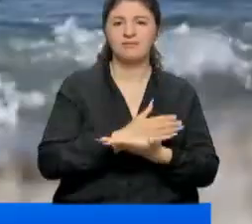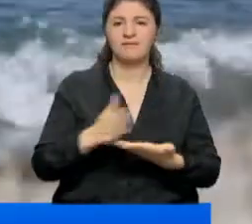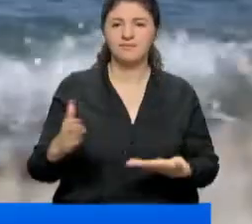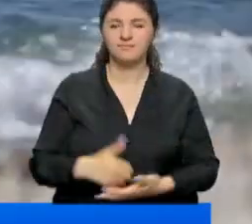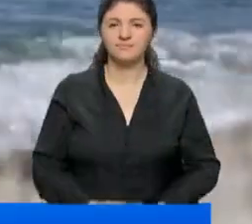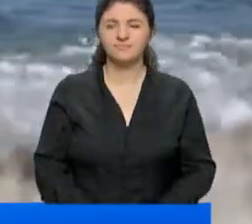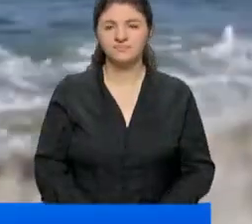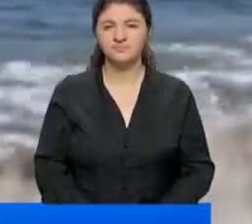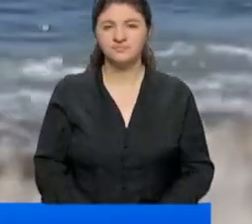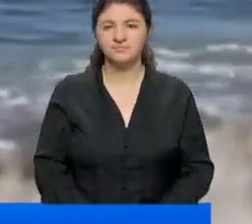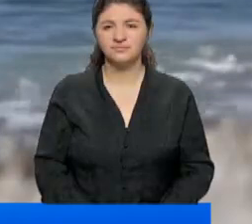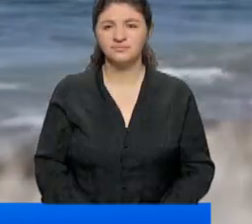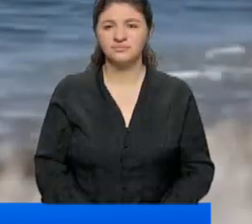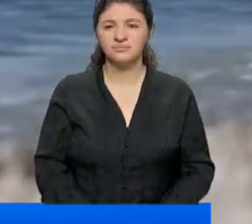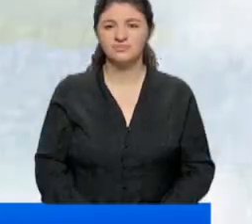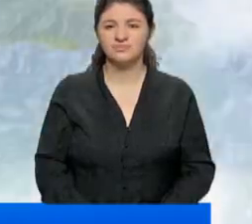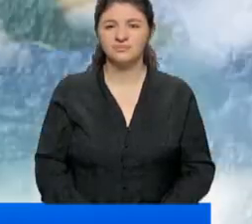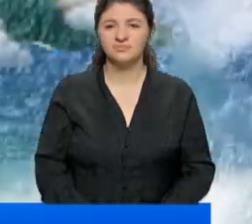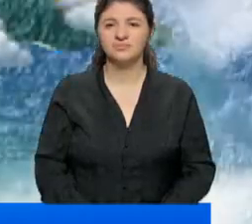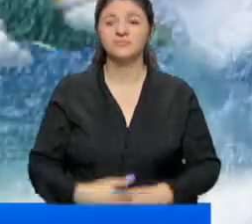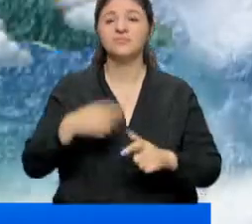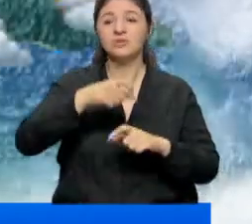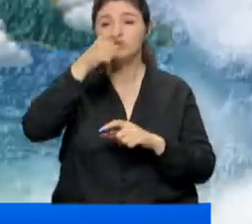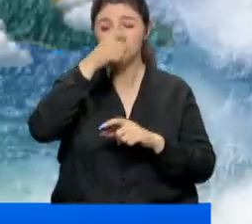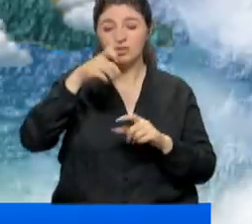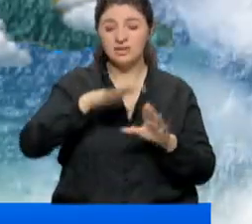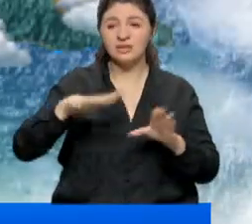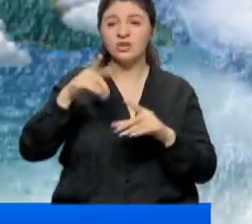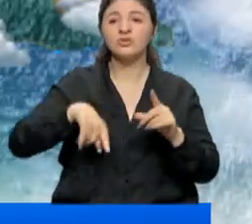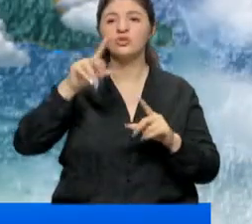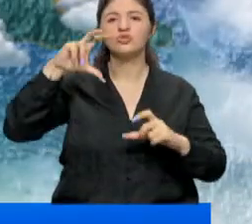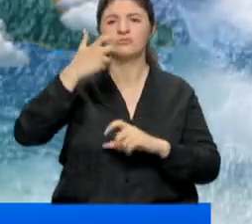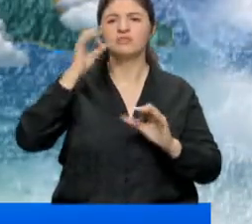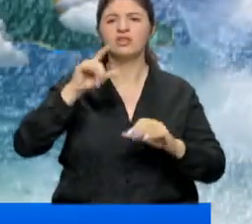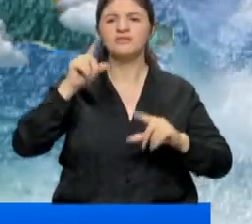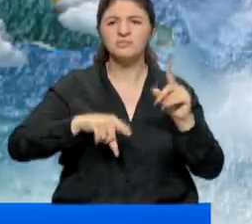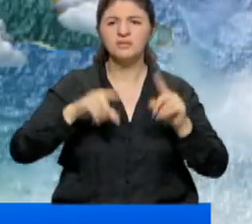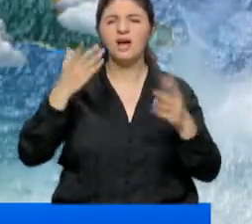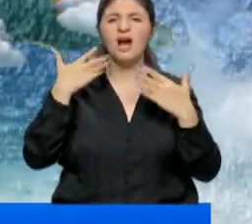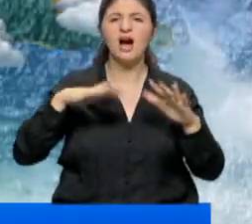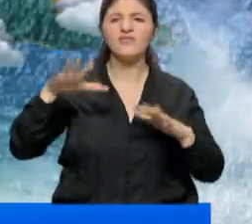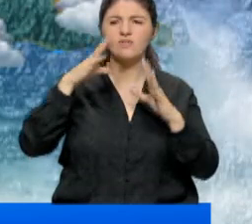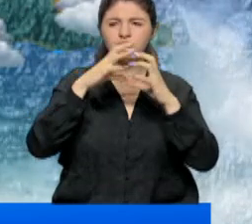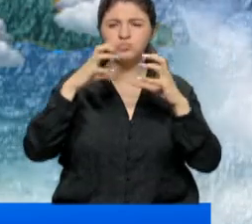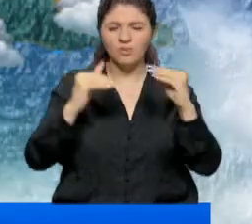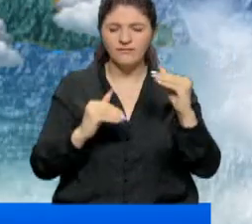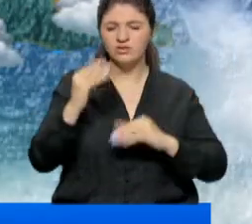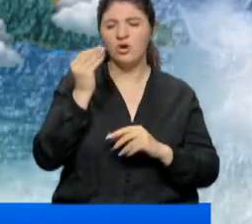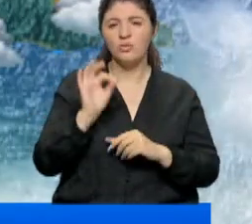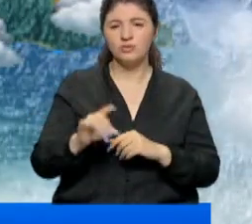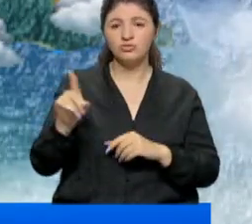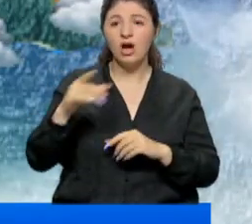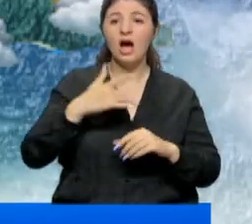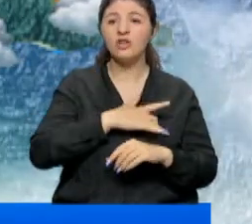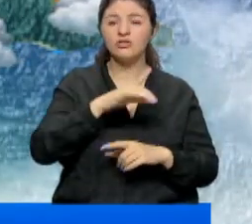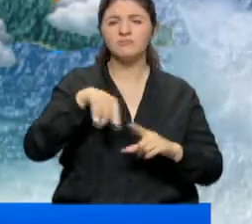sürdürüyor Selam bugün yurt genelinde gün Güneşli başlayacak zamanla gökyüzündeki bulutlanma artıyor